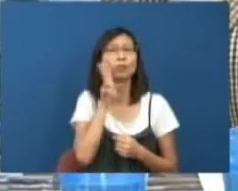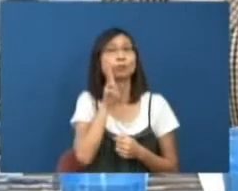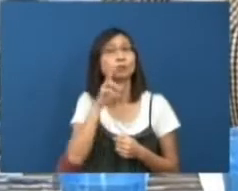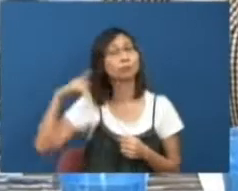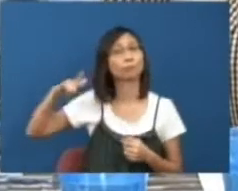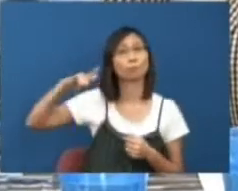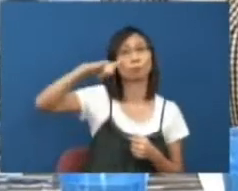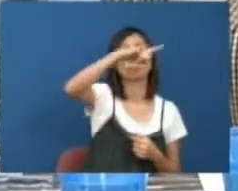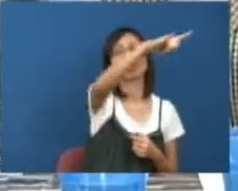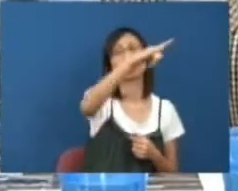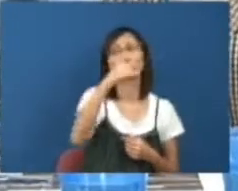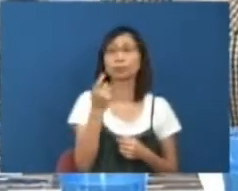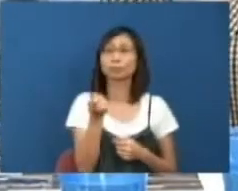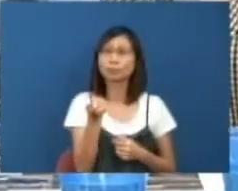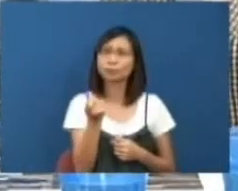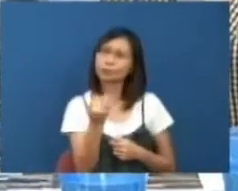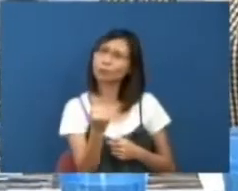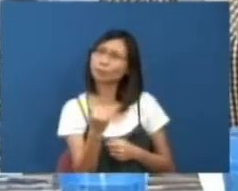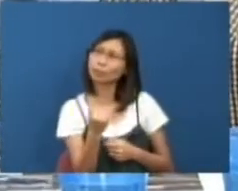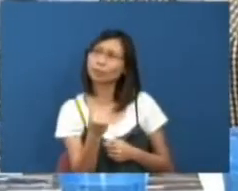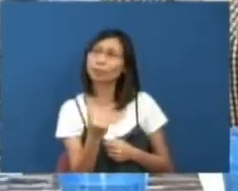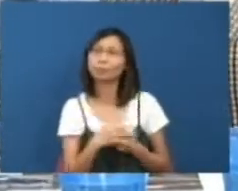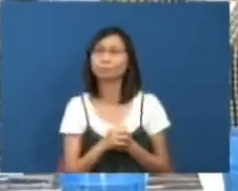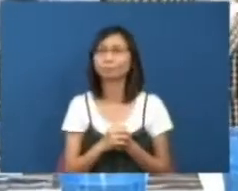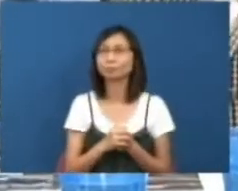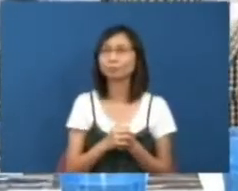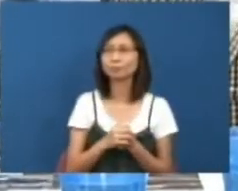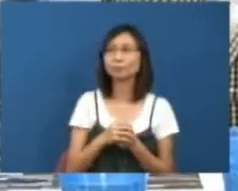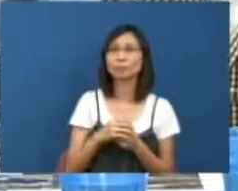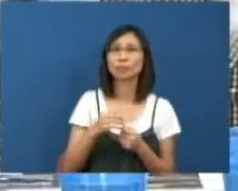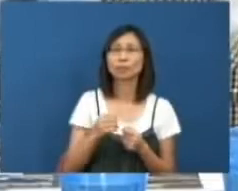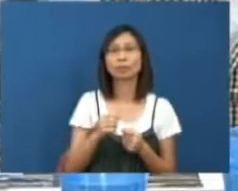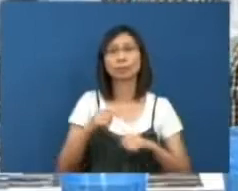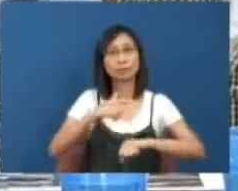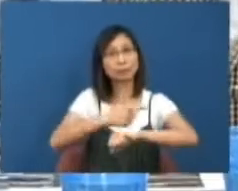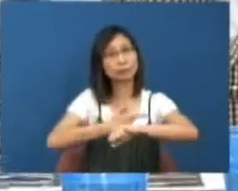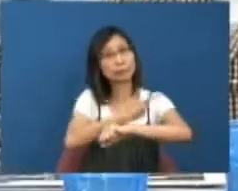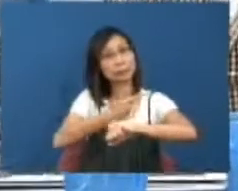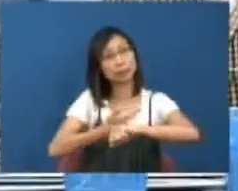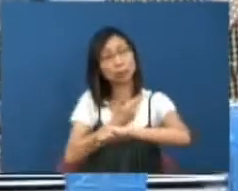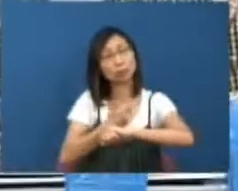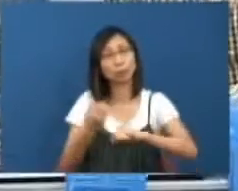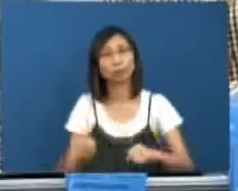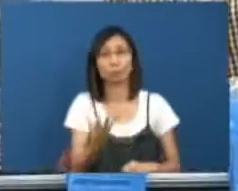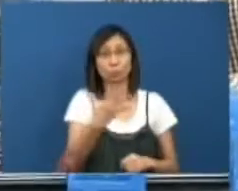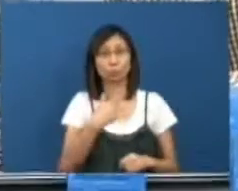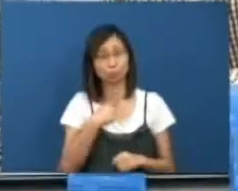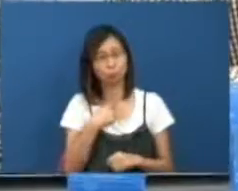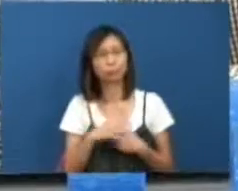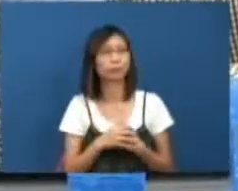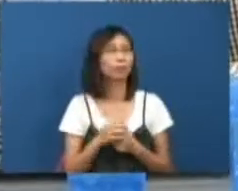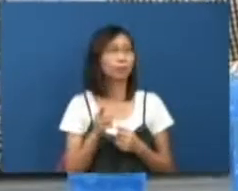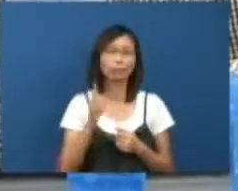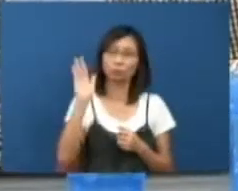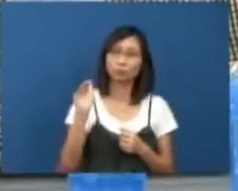有接近嘅咯。佢即係嗰啲摩打咁樣變咗，有時真係用得耐嘅時候即係著火。 係，即係你可以咁話。因為它